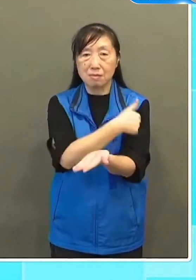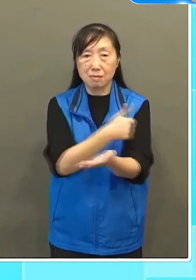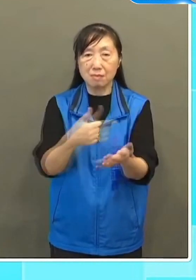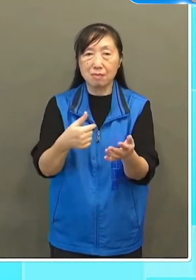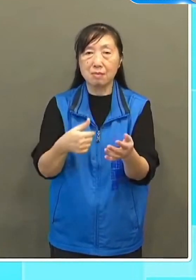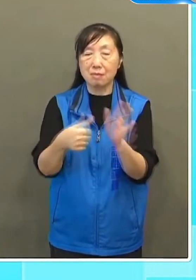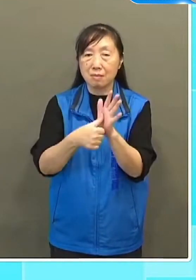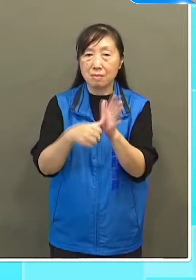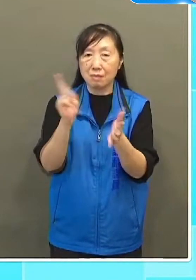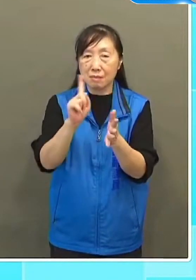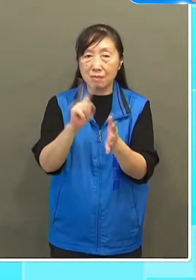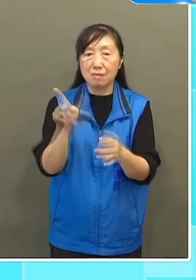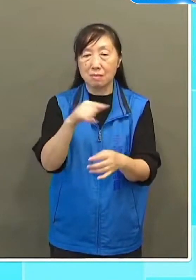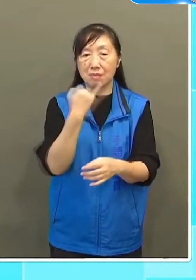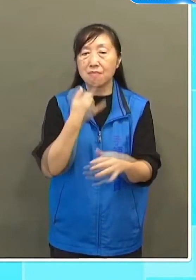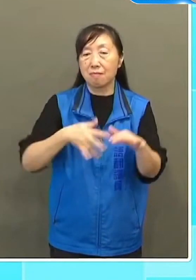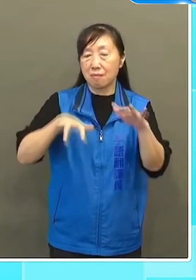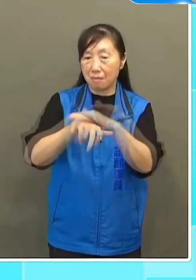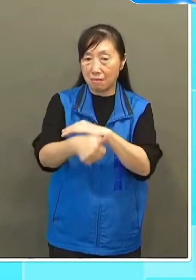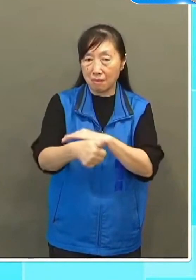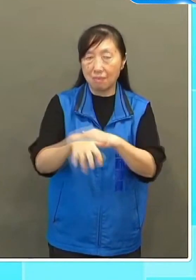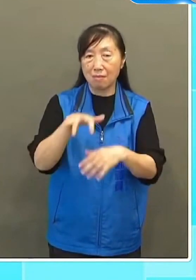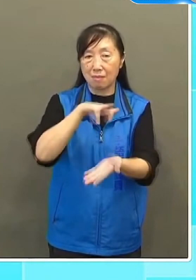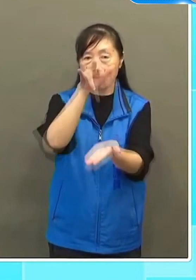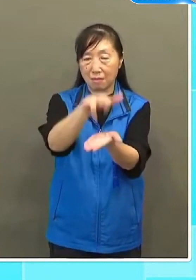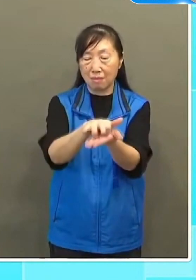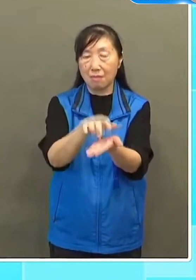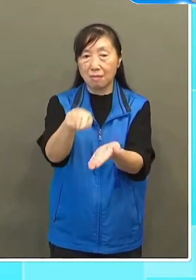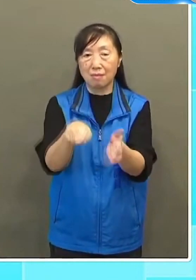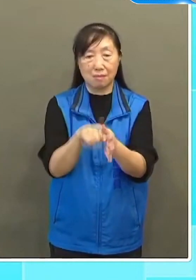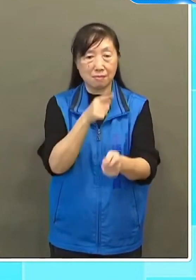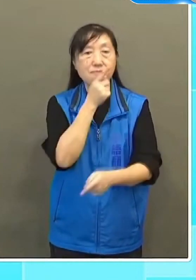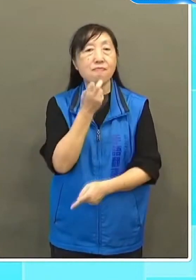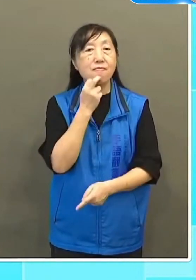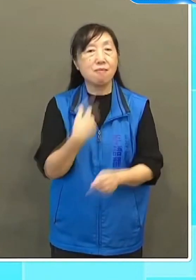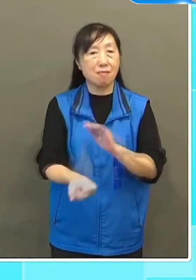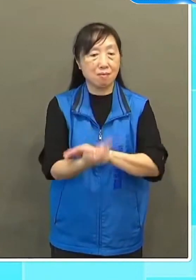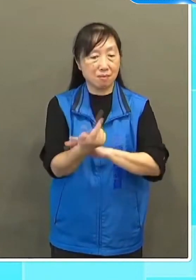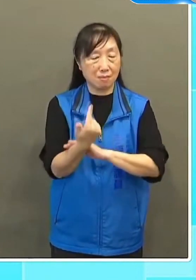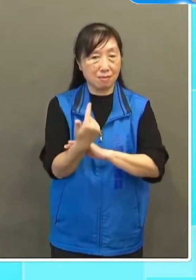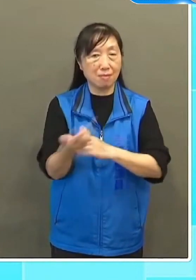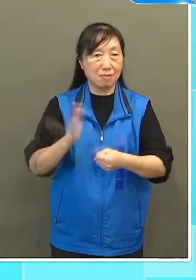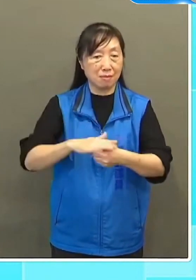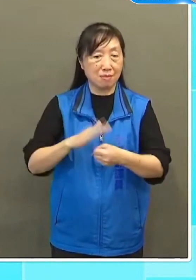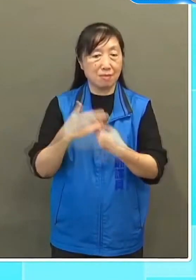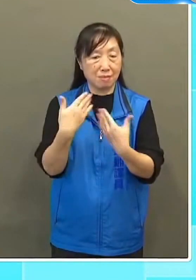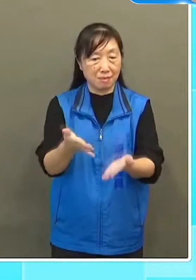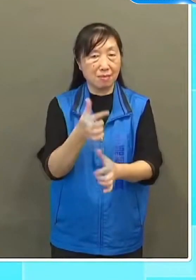才能进来，这时候我们中央就赶快的补救，赶快把需要国际认证的赶快帮他完成。